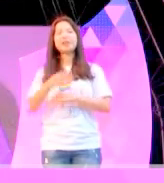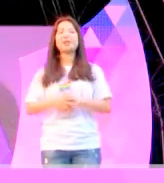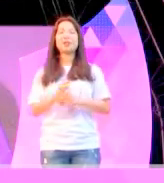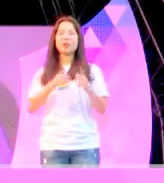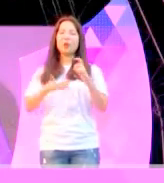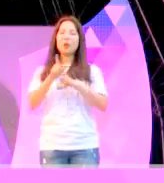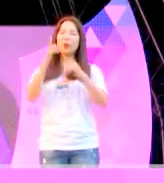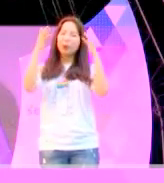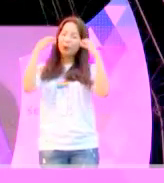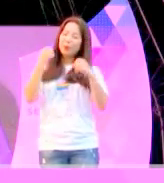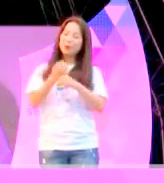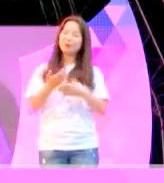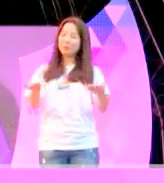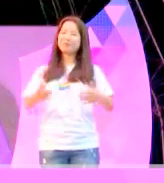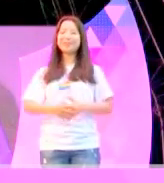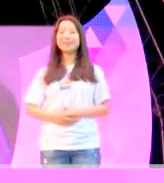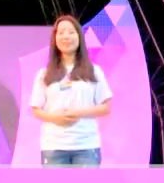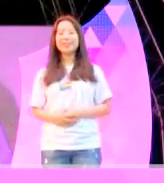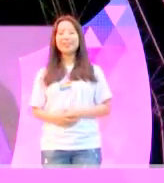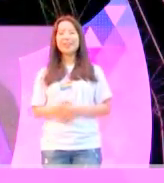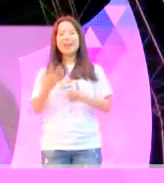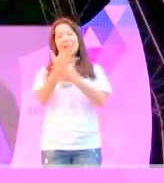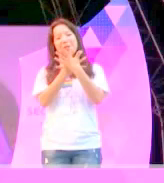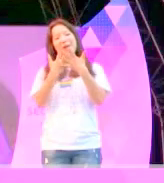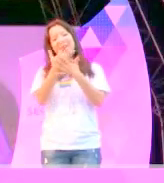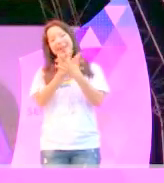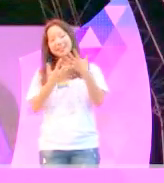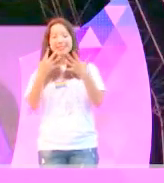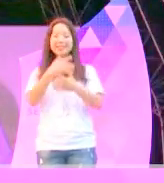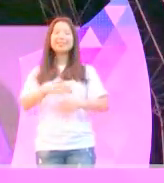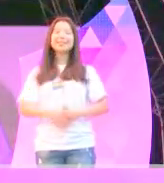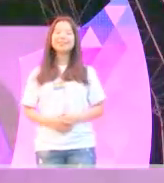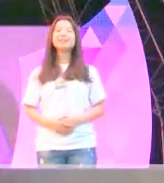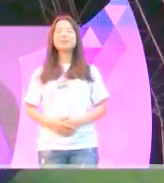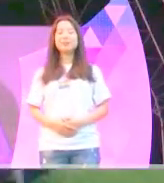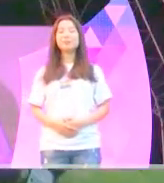덥게 해드릴게요. 애매한 계란 노래입니다.